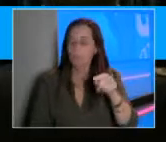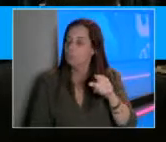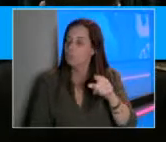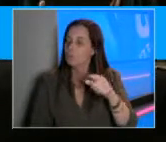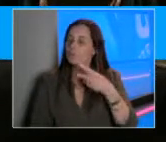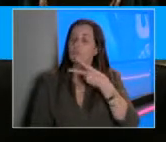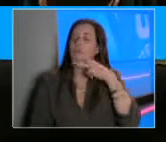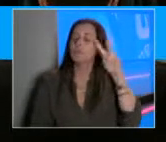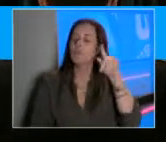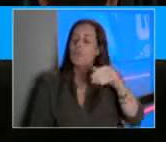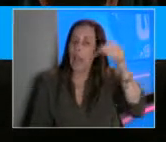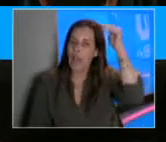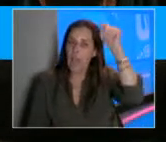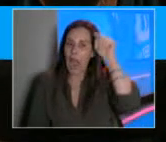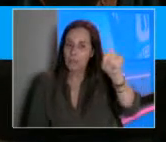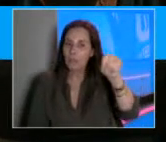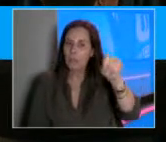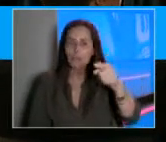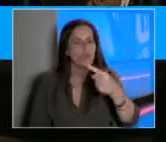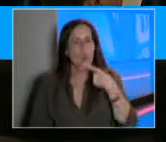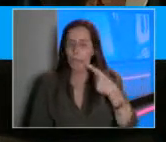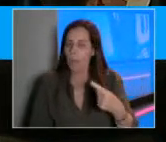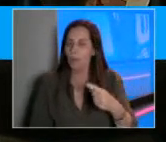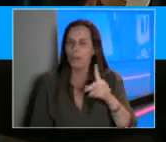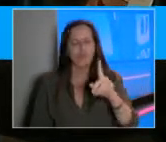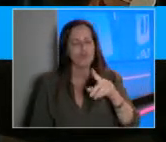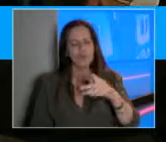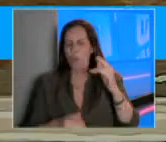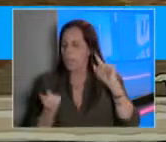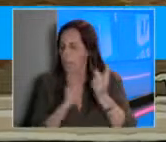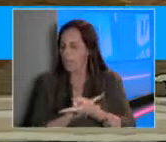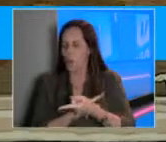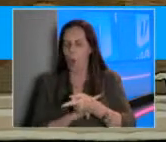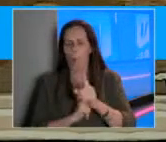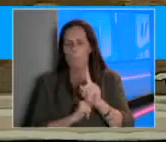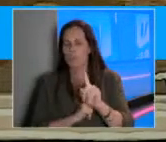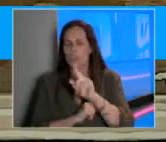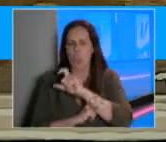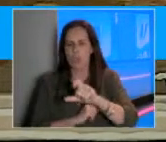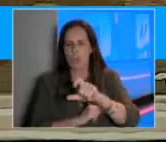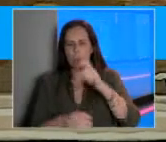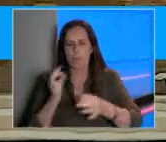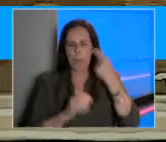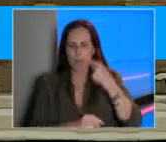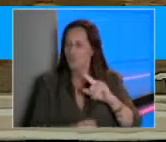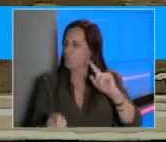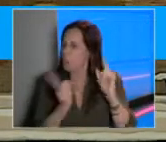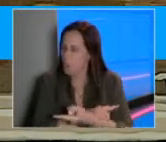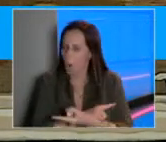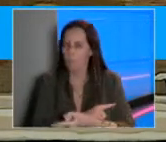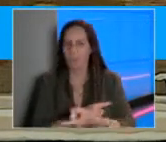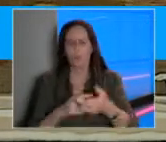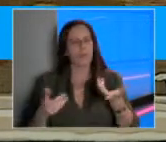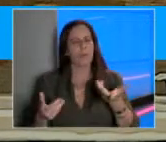הצעת יסוד של בני גנץ, שהבהיר לנו שהוא יציב אלטרנטיבה לנאשם במשפט פלילי, שהוא יציב אלטרנטיבה